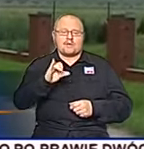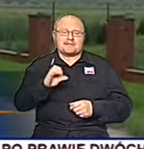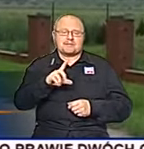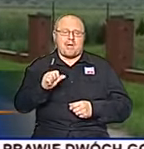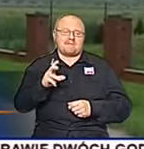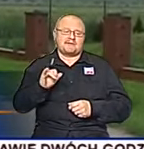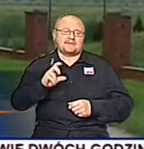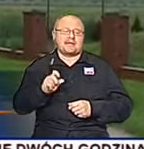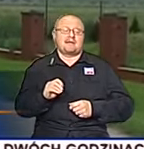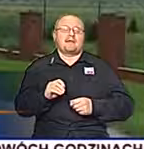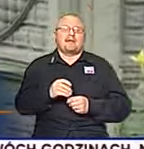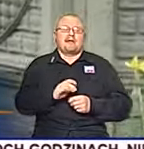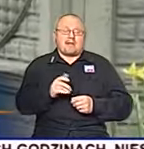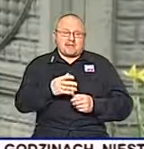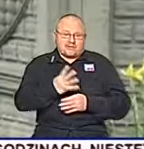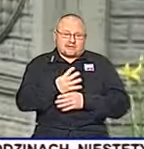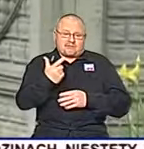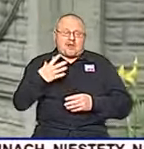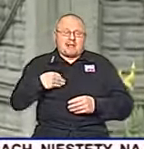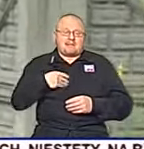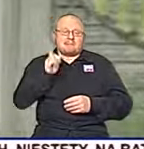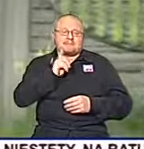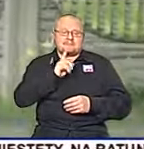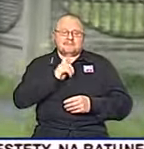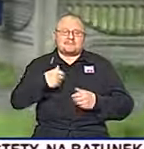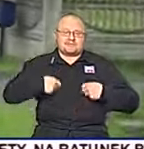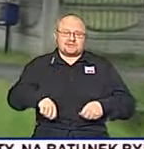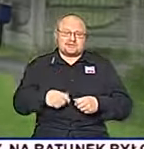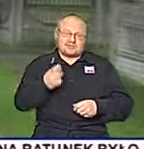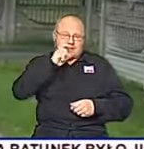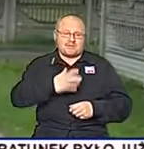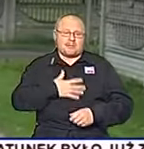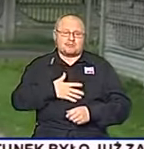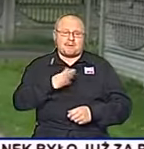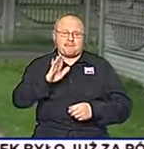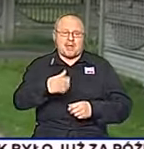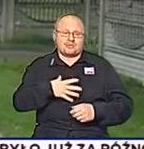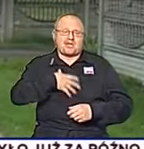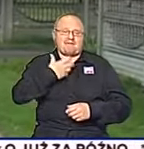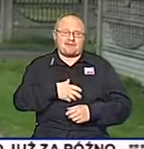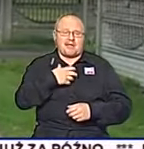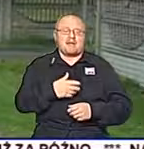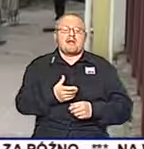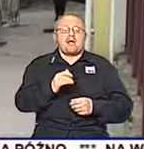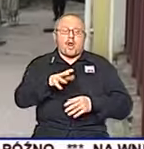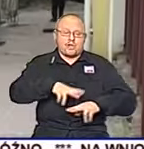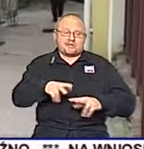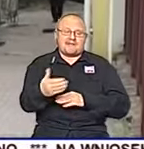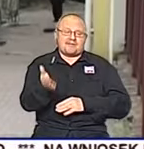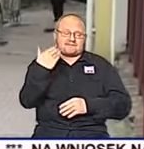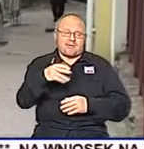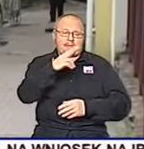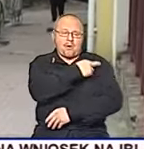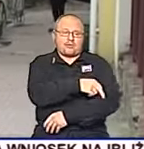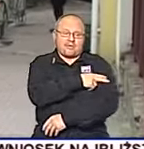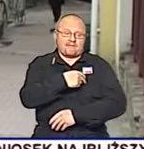Wolą. 42-letni mieszkaniec wsi w długi majowy weekend źle się poczuł. Miał też dokuczliwą czkawkę. Rodzina wezwała karetkę.